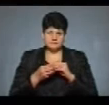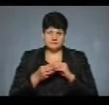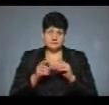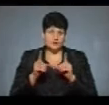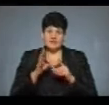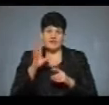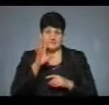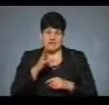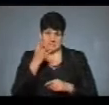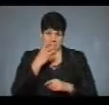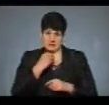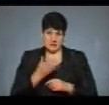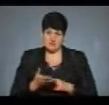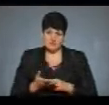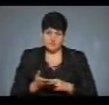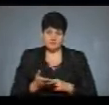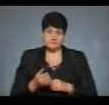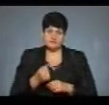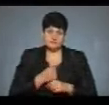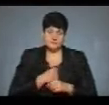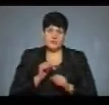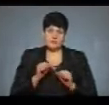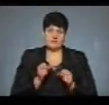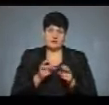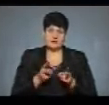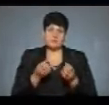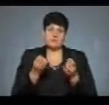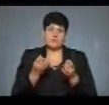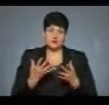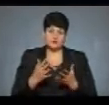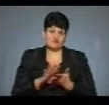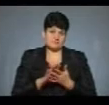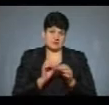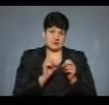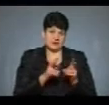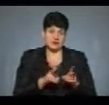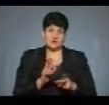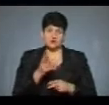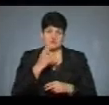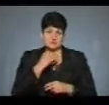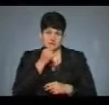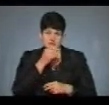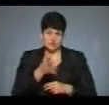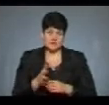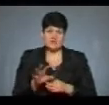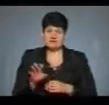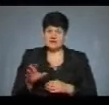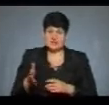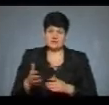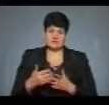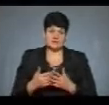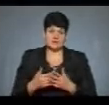все з'їдаємо. Шкода, що ми можемо викидати це просто в смітник, і це ніхто не може з'їсти. Ну, там ні тваринки, ні,